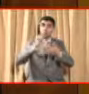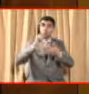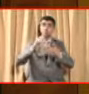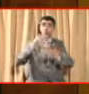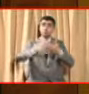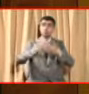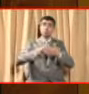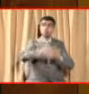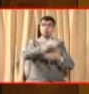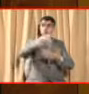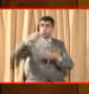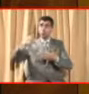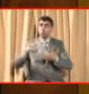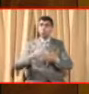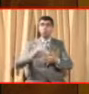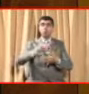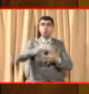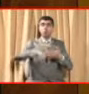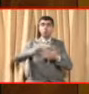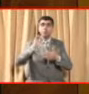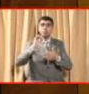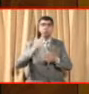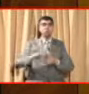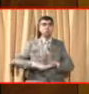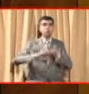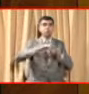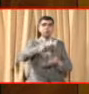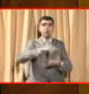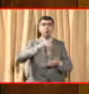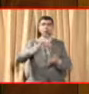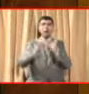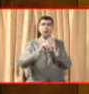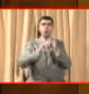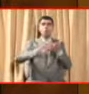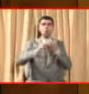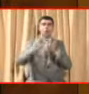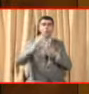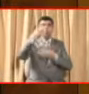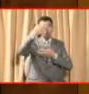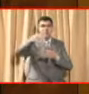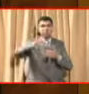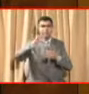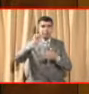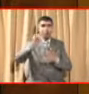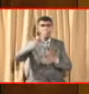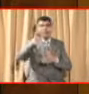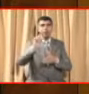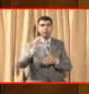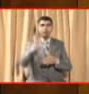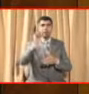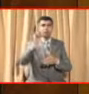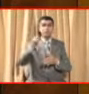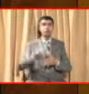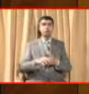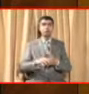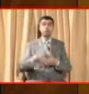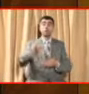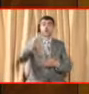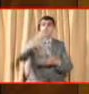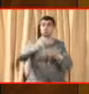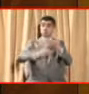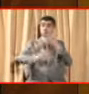الآخر ويقبلها طبقا لقوانينه وأنظمته، كما يمنح هذه الاستثمارات معاملة لا تقل